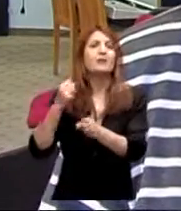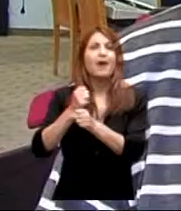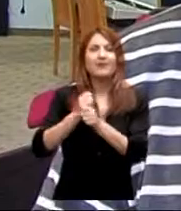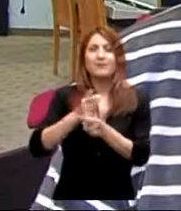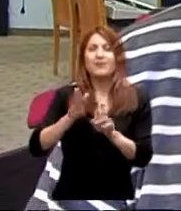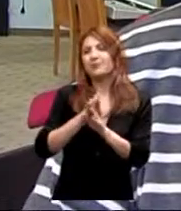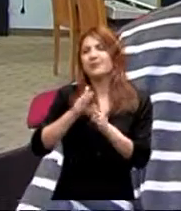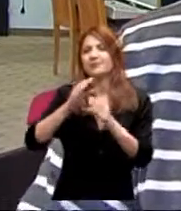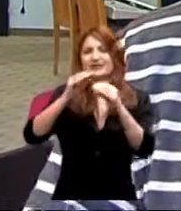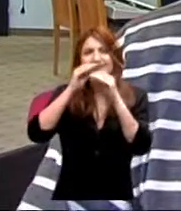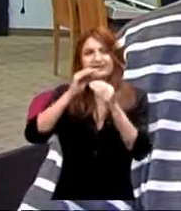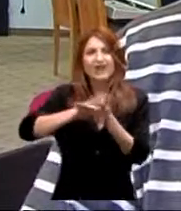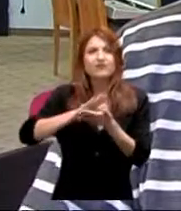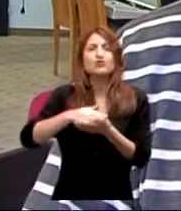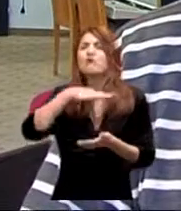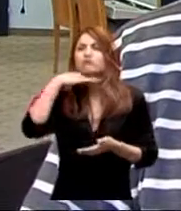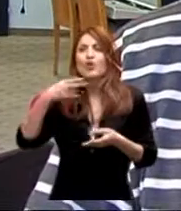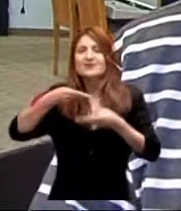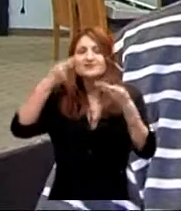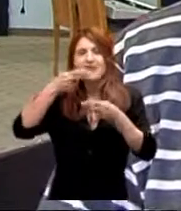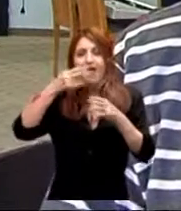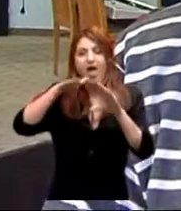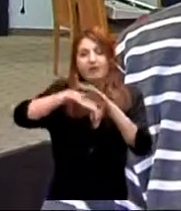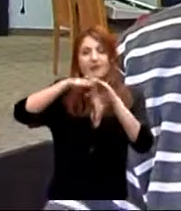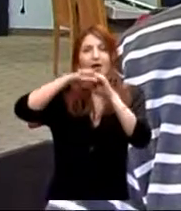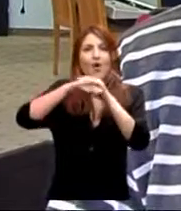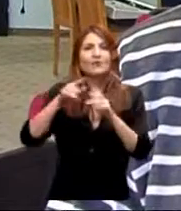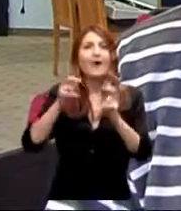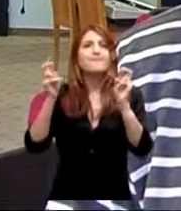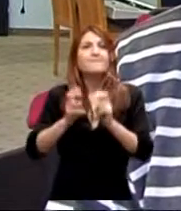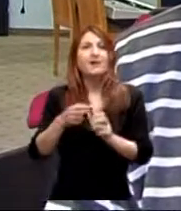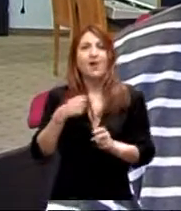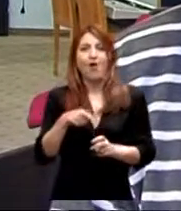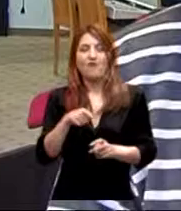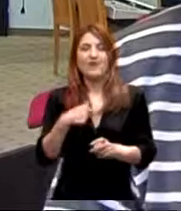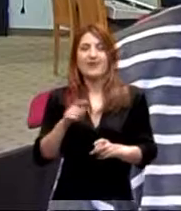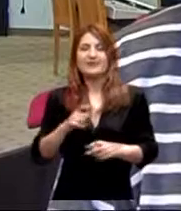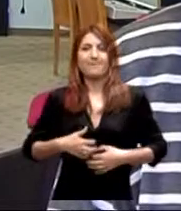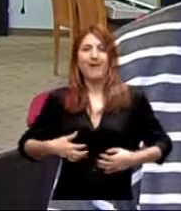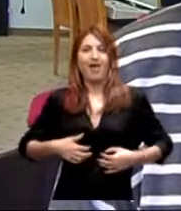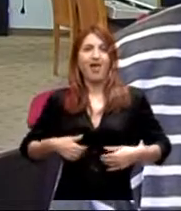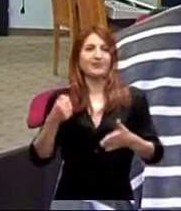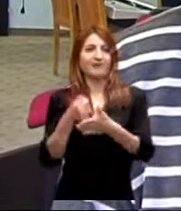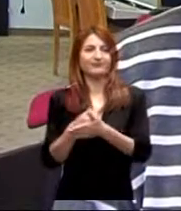sendvič, onda si brdo salate stavim gore i onda me manja količina zadovolji, nisam gladna.